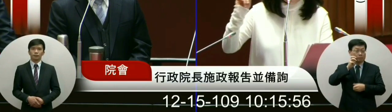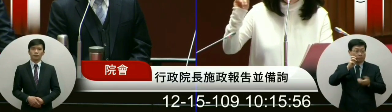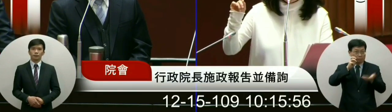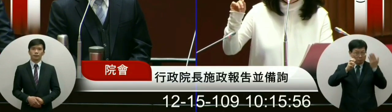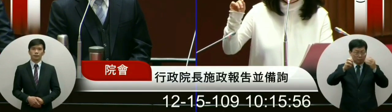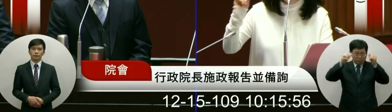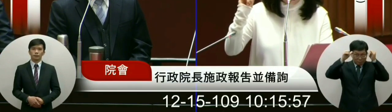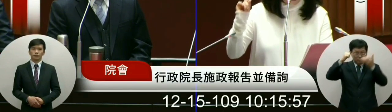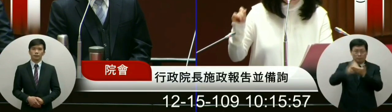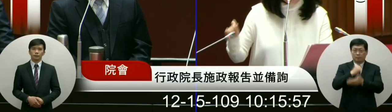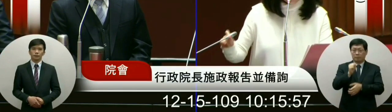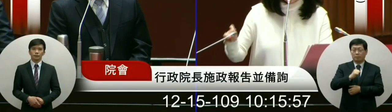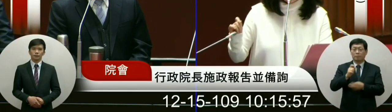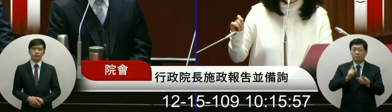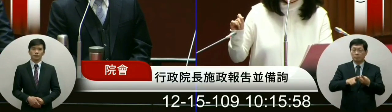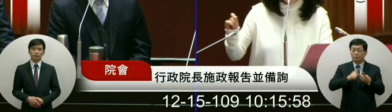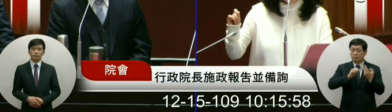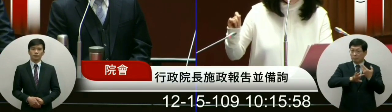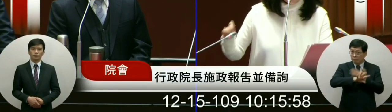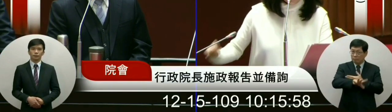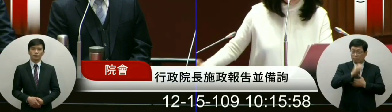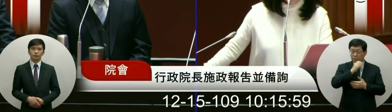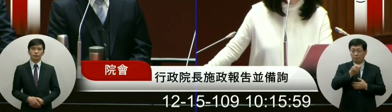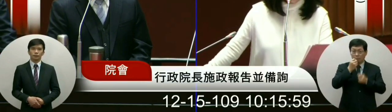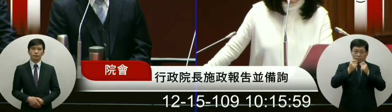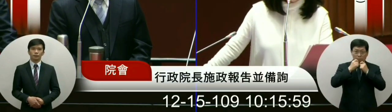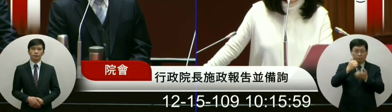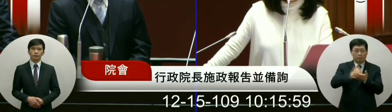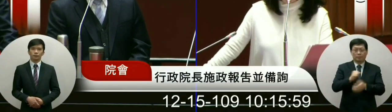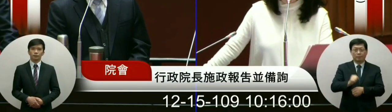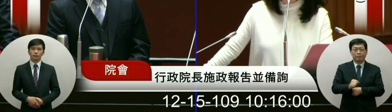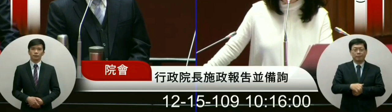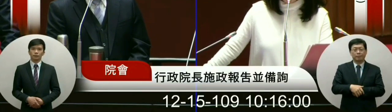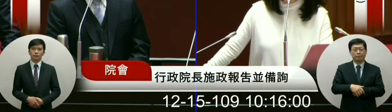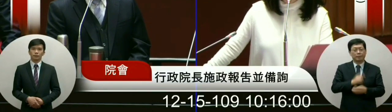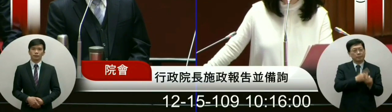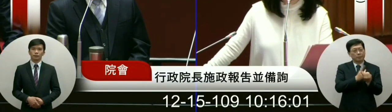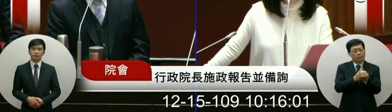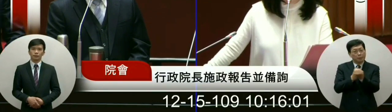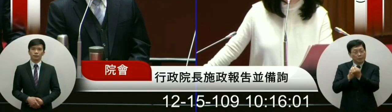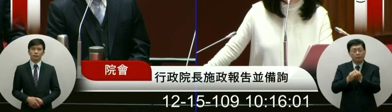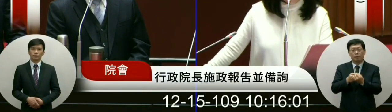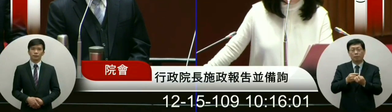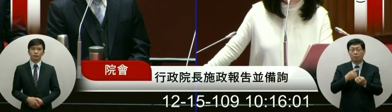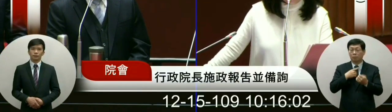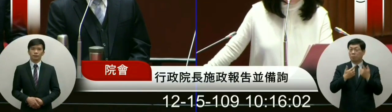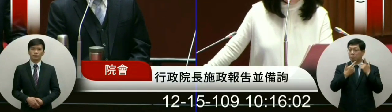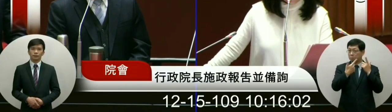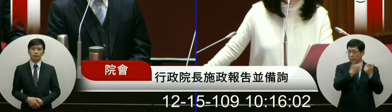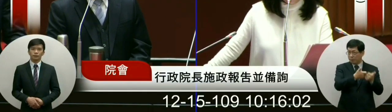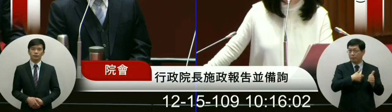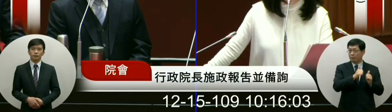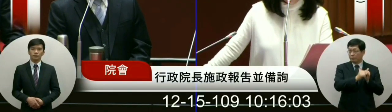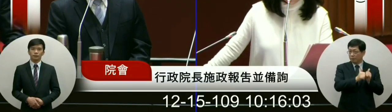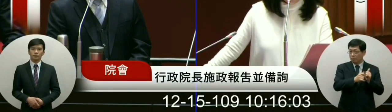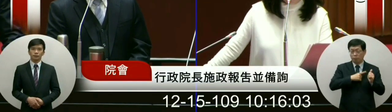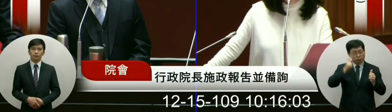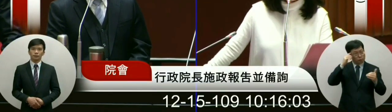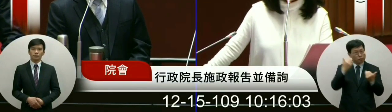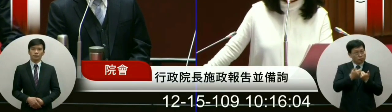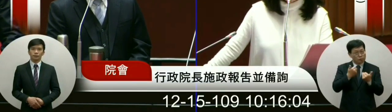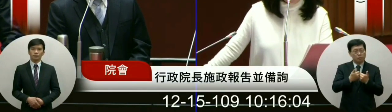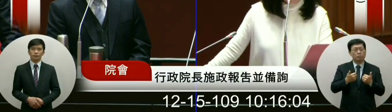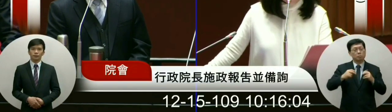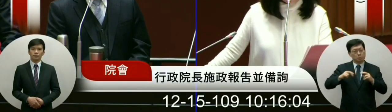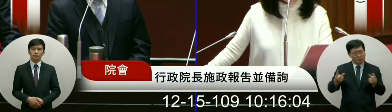龄以上的牛只还有相关的制品进口。这些回应民意的反对的